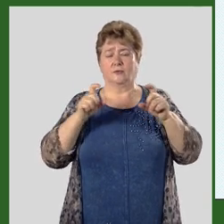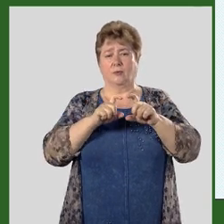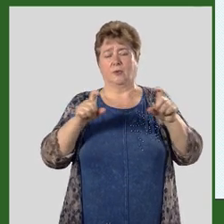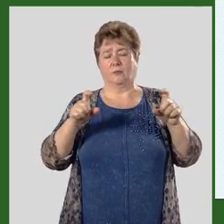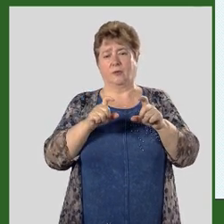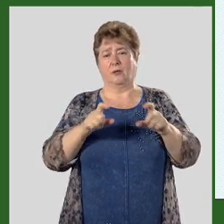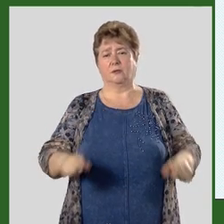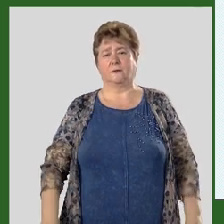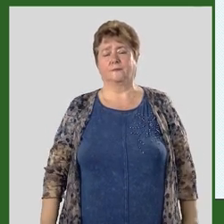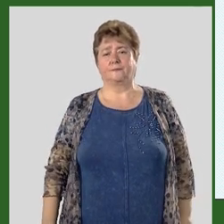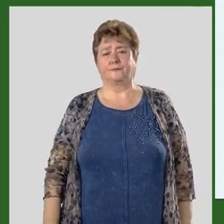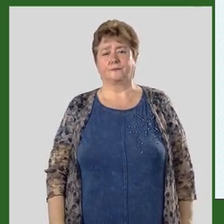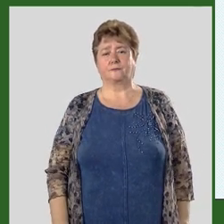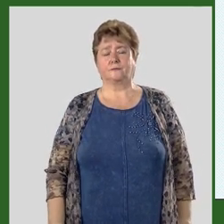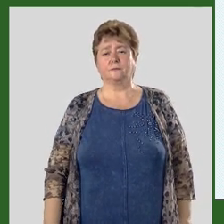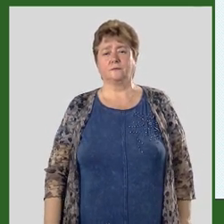предприятий.